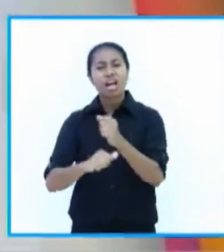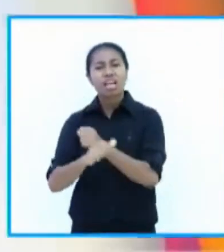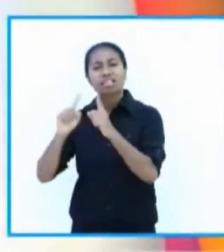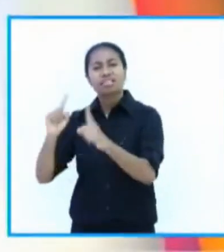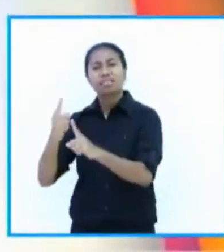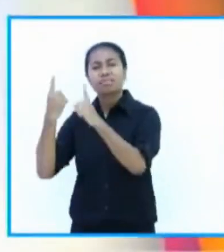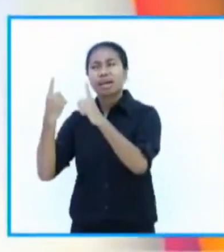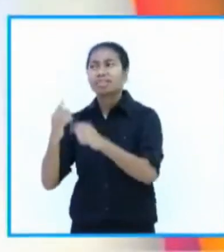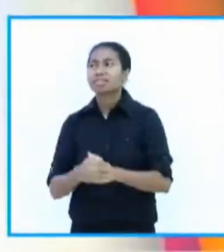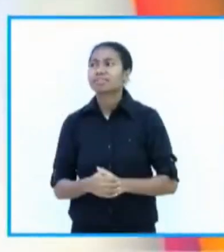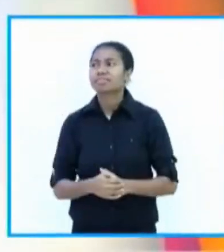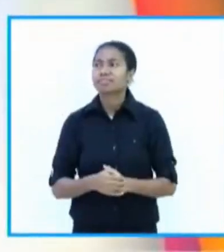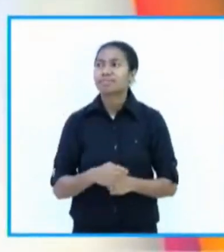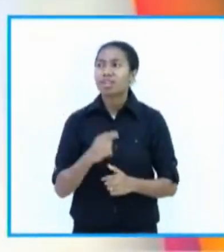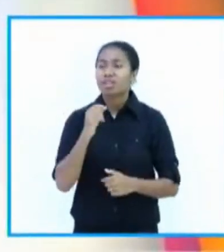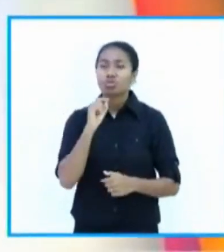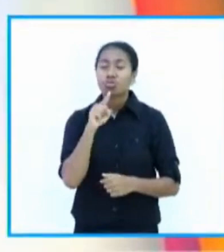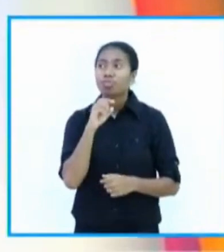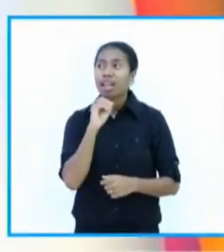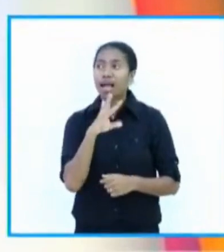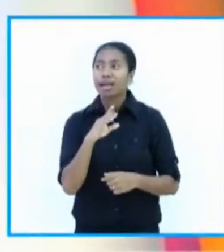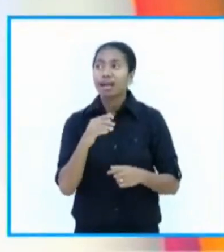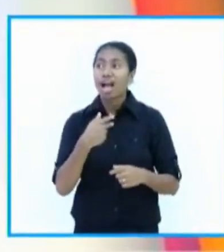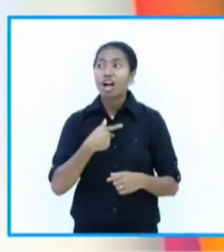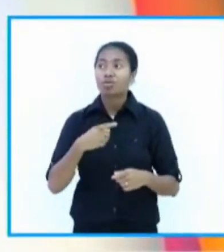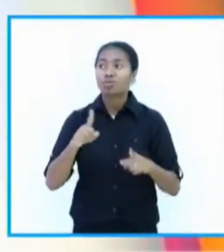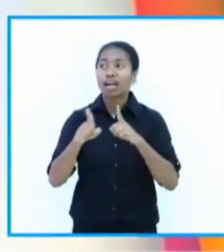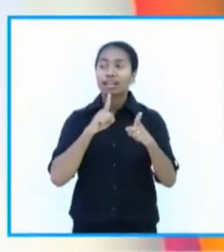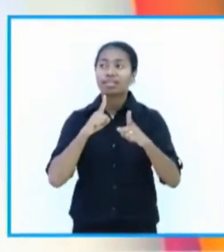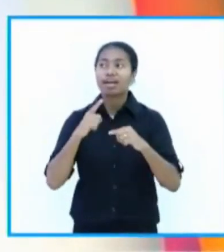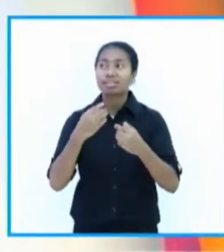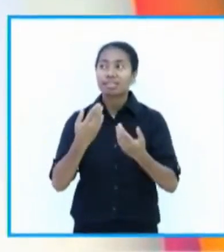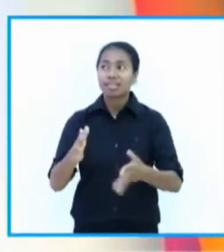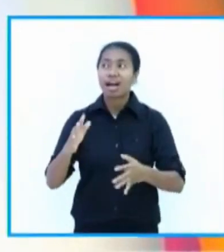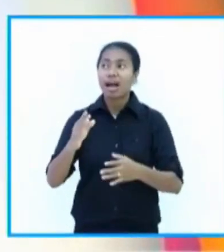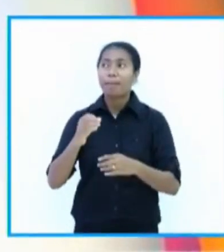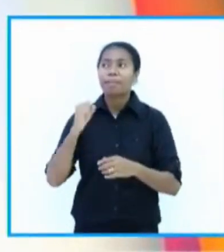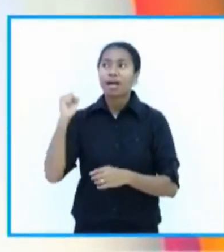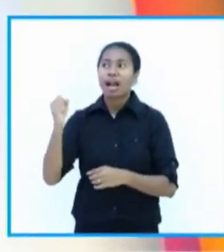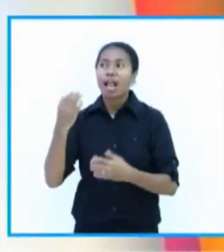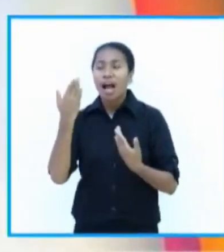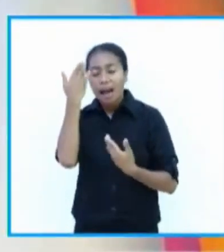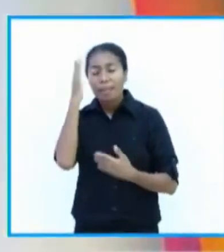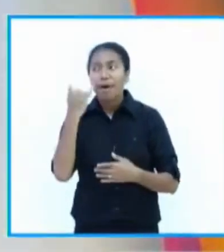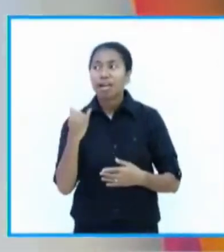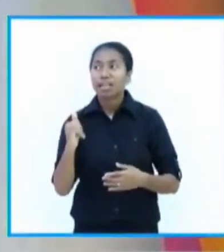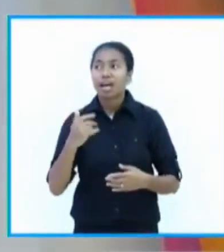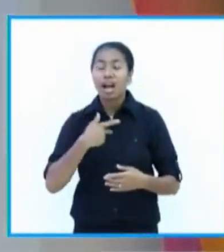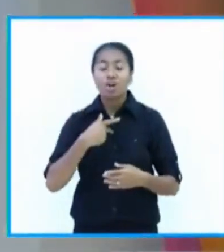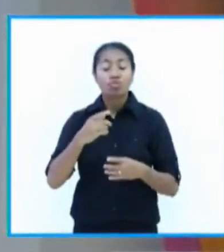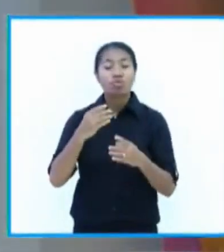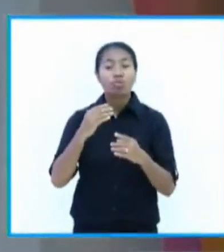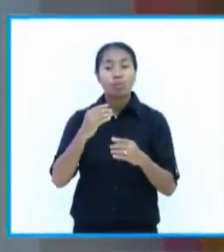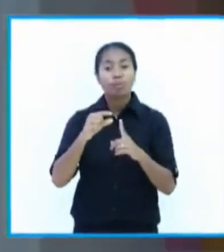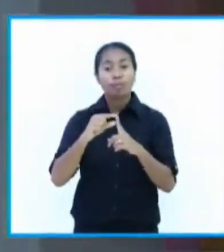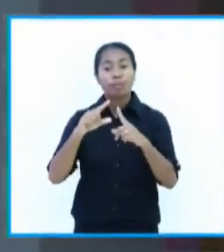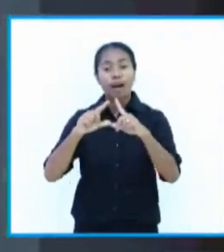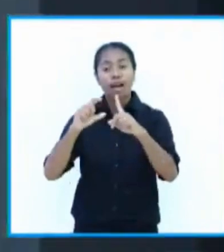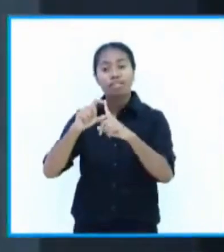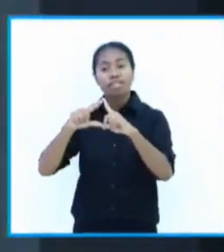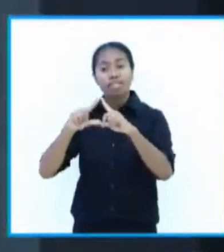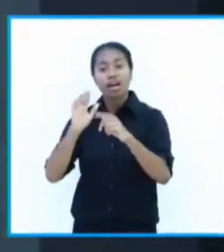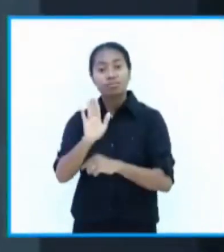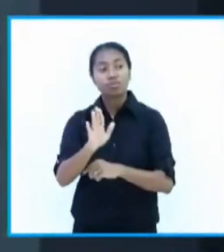Hai peganglah apa yang ada padamu ini tanggung jawab manusia dari sekalipun Tuhan melindungi kita di hari